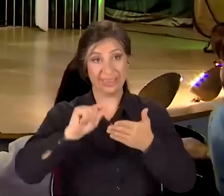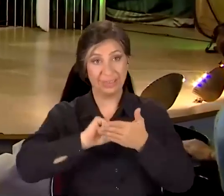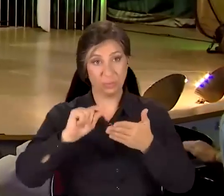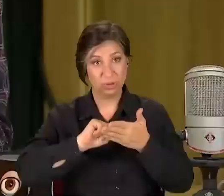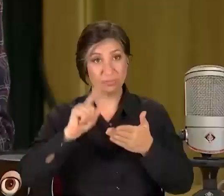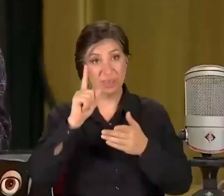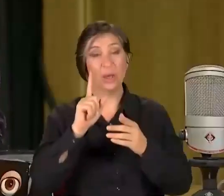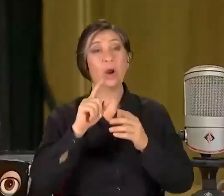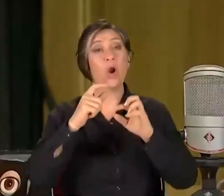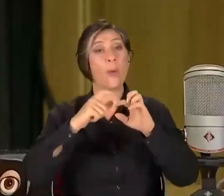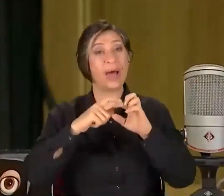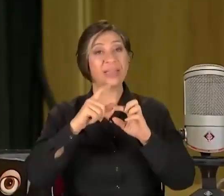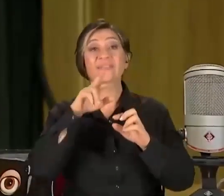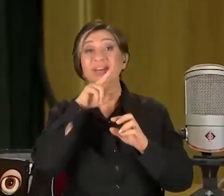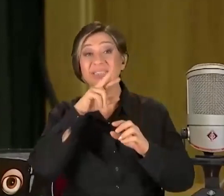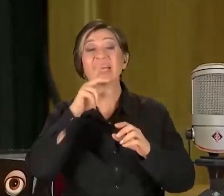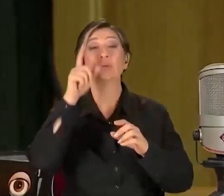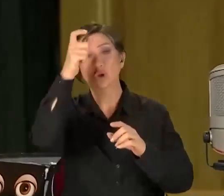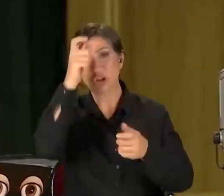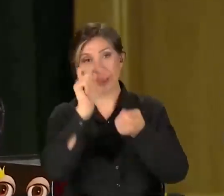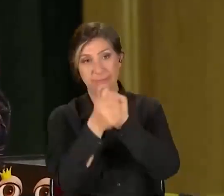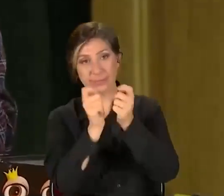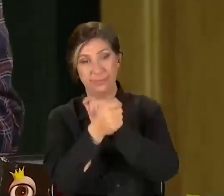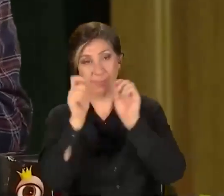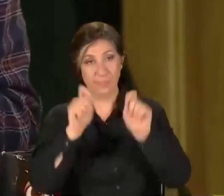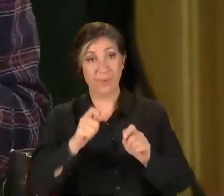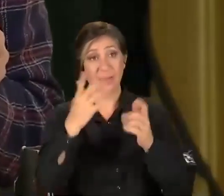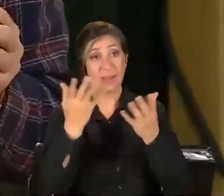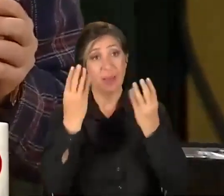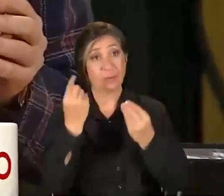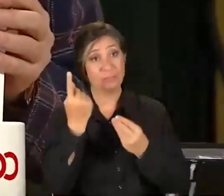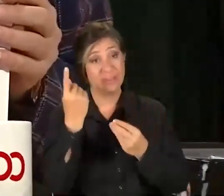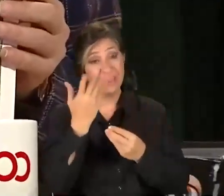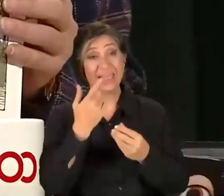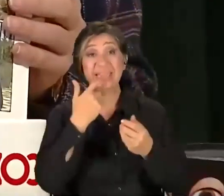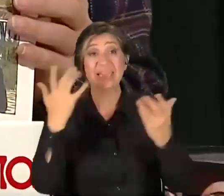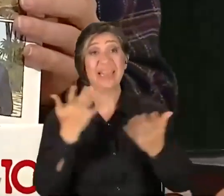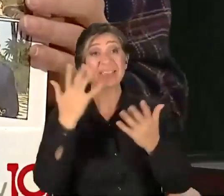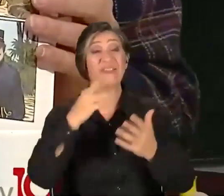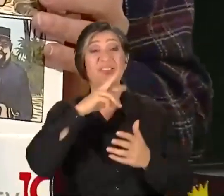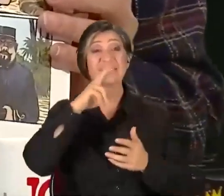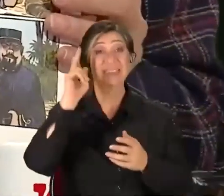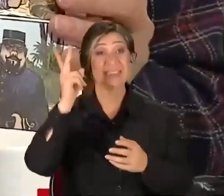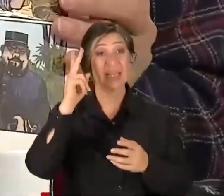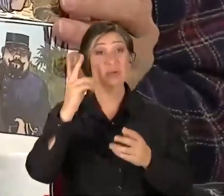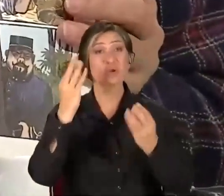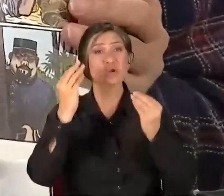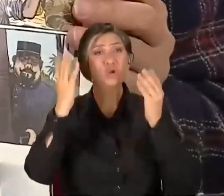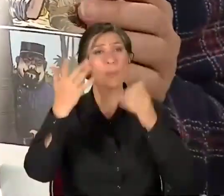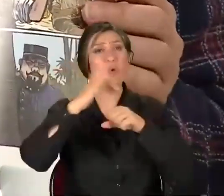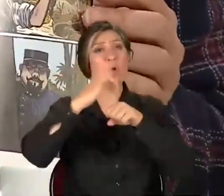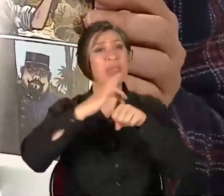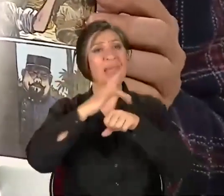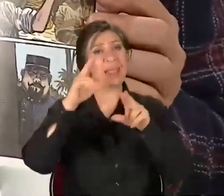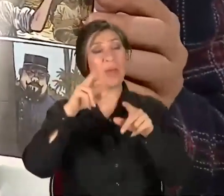sanıyorum bir çizgi ki, roman. Ve sen de Fransızcadan tercüme ettin. Ne kadar güzel bir şey. Yıllarca Fransızların birçok ülke